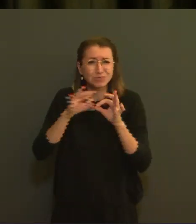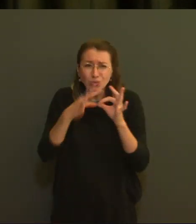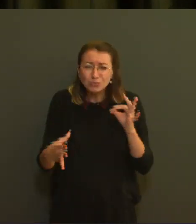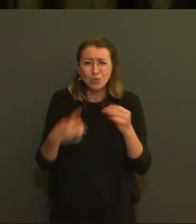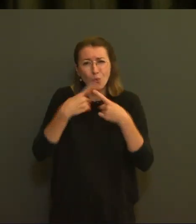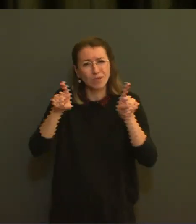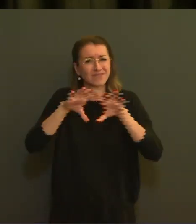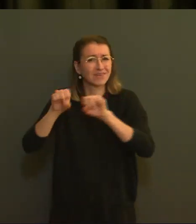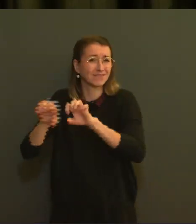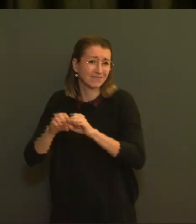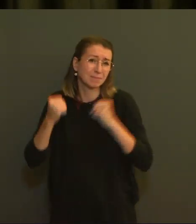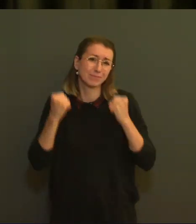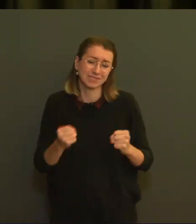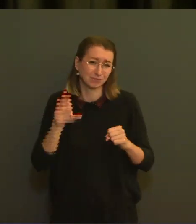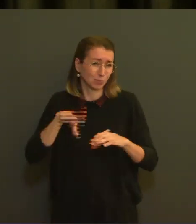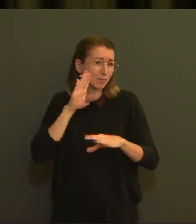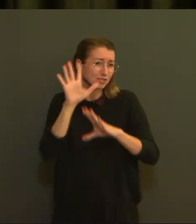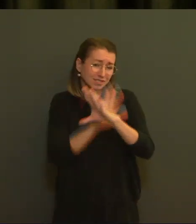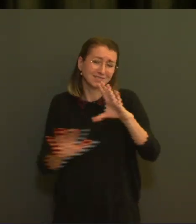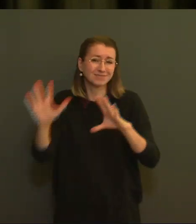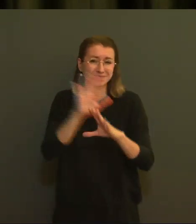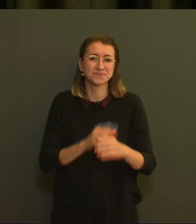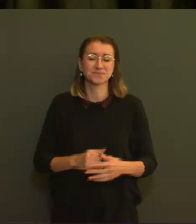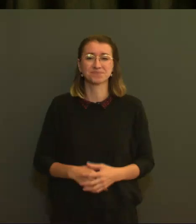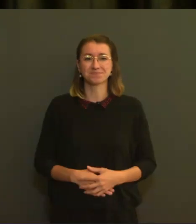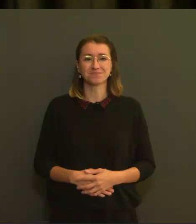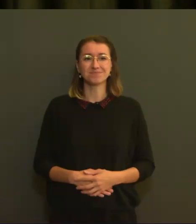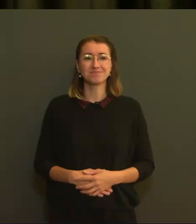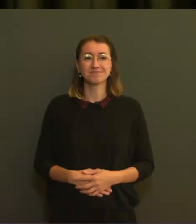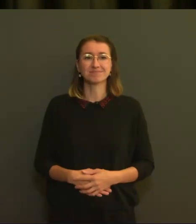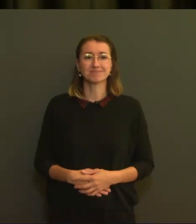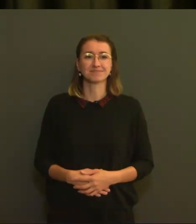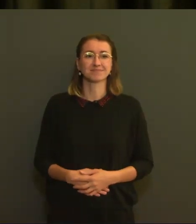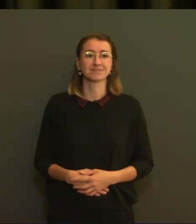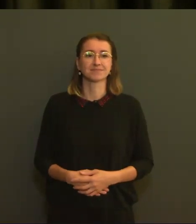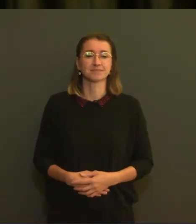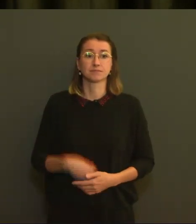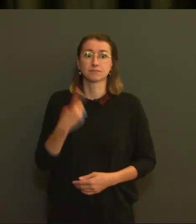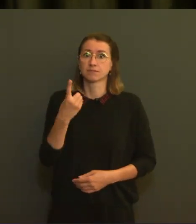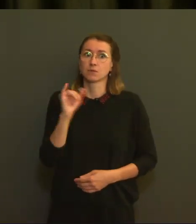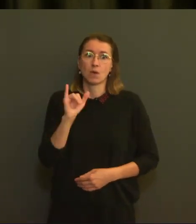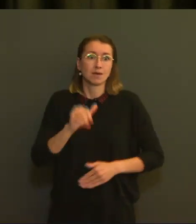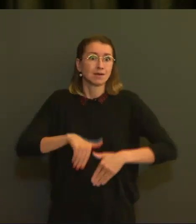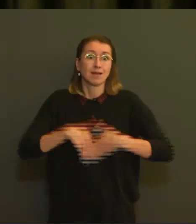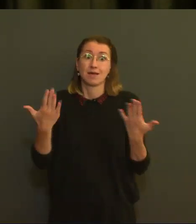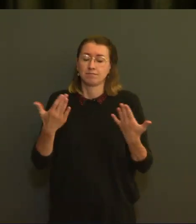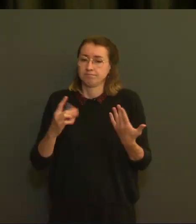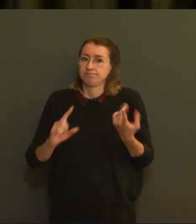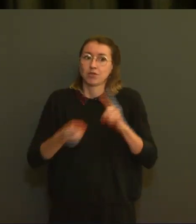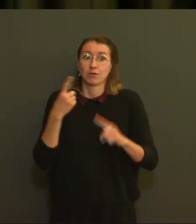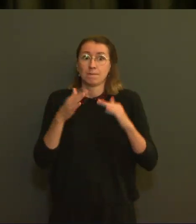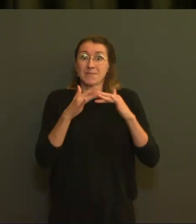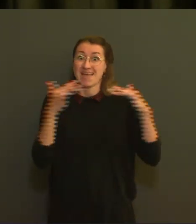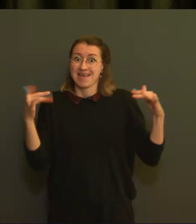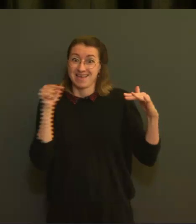clair, c'est que ce n'est pas le moment d'aller en masse sur la côte. Nombreux veulent pouvoir s'y rendre, mais tous au même moment,